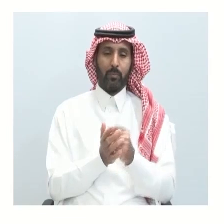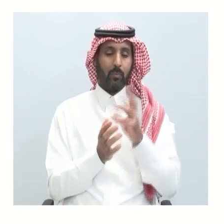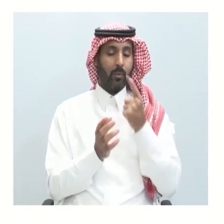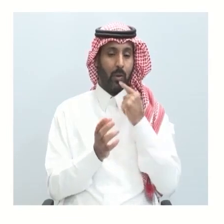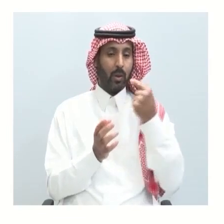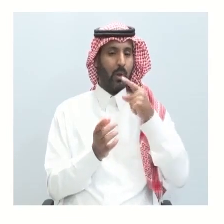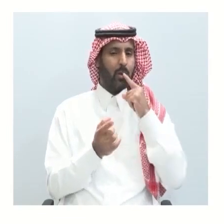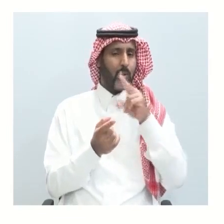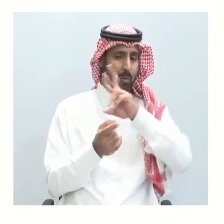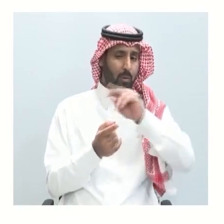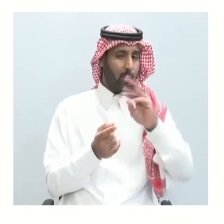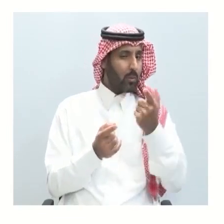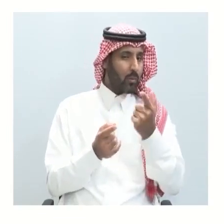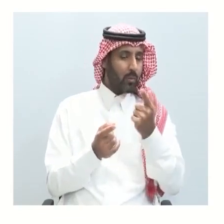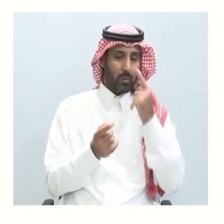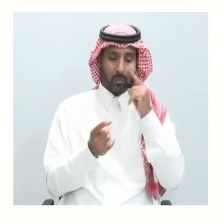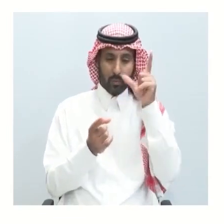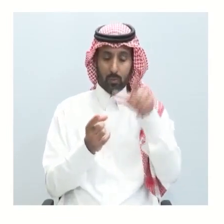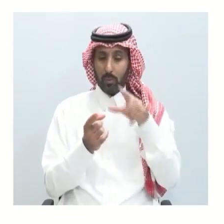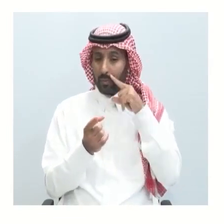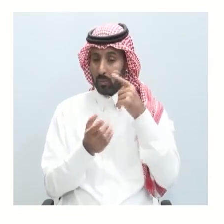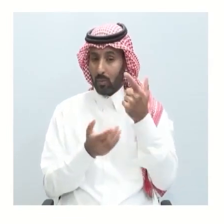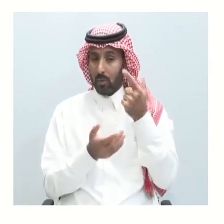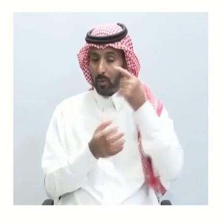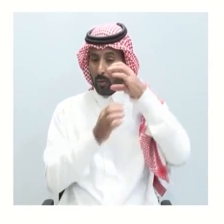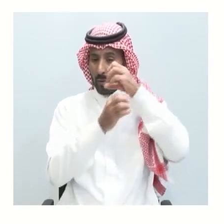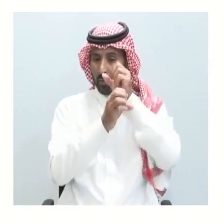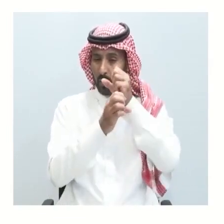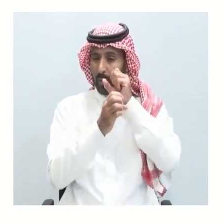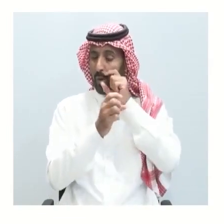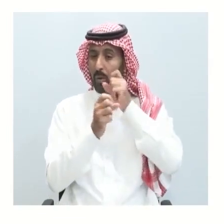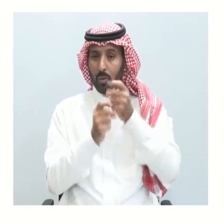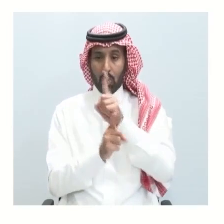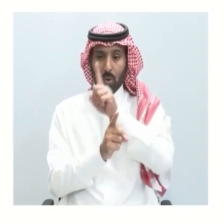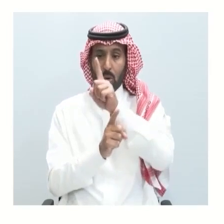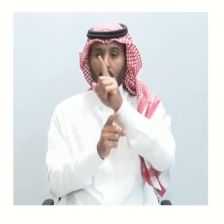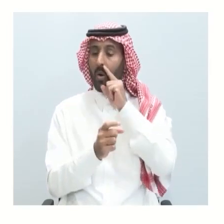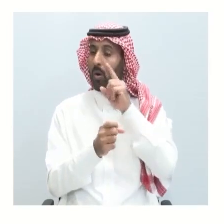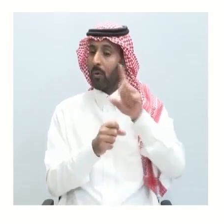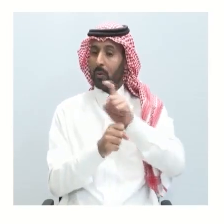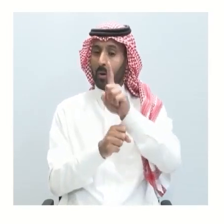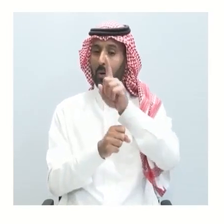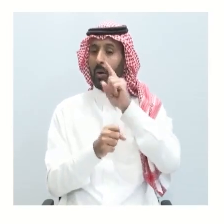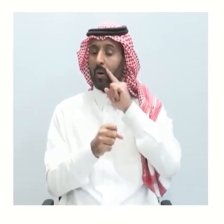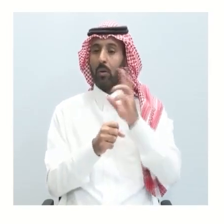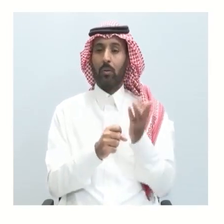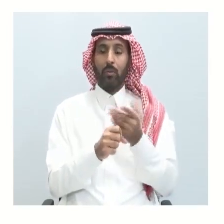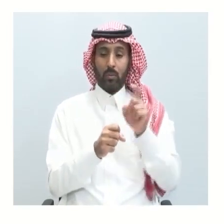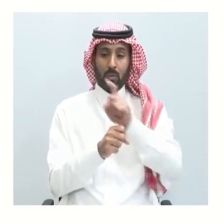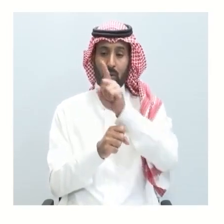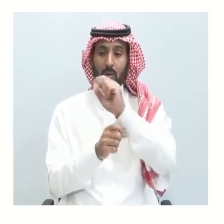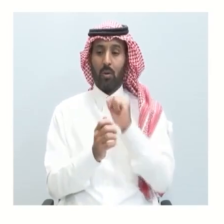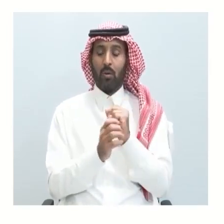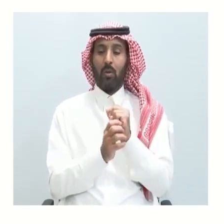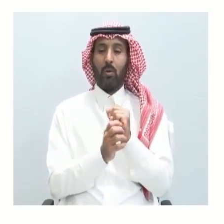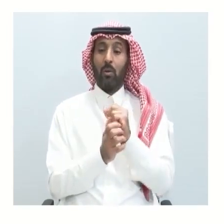كلمة متجانس؟ انظر الحالة الفيزيائية، غاز، غاز، غاز، كلهم في